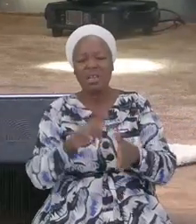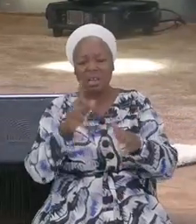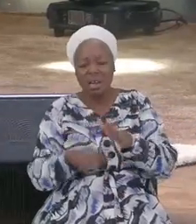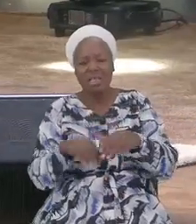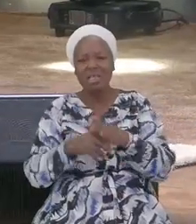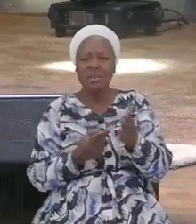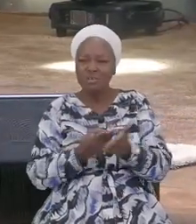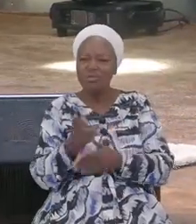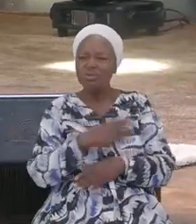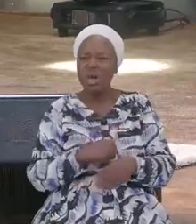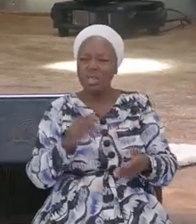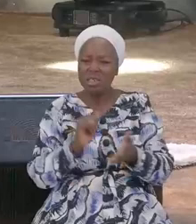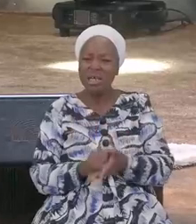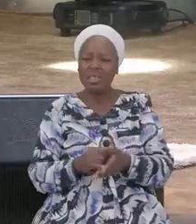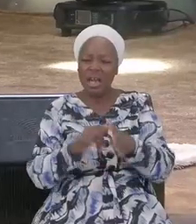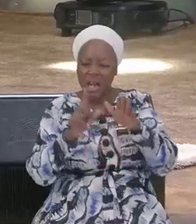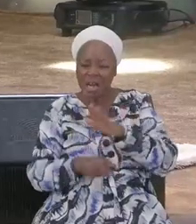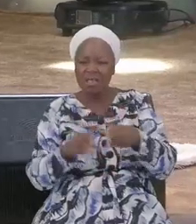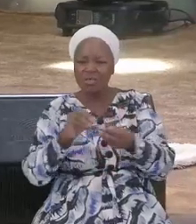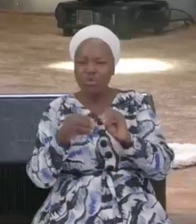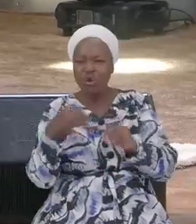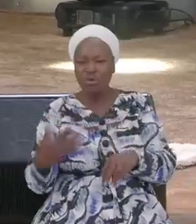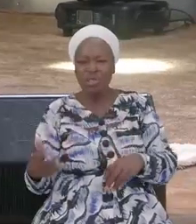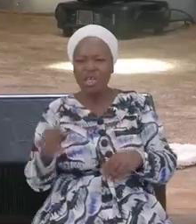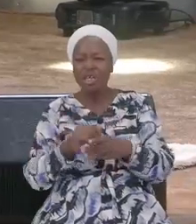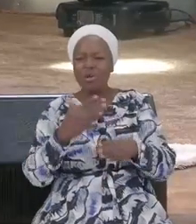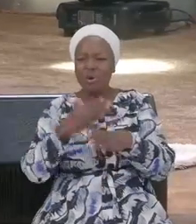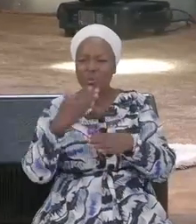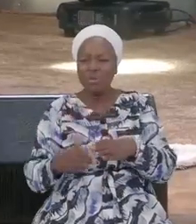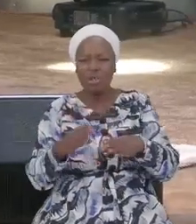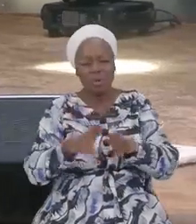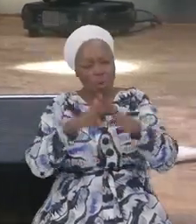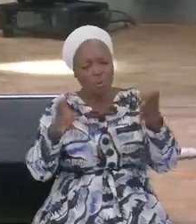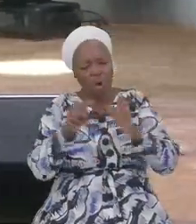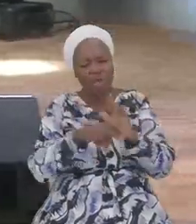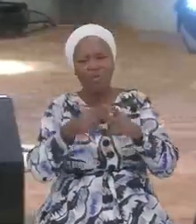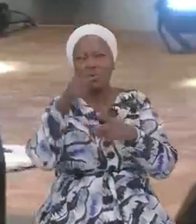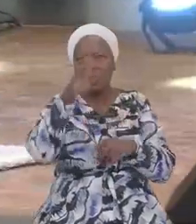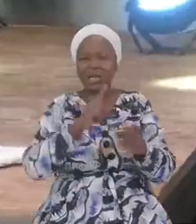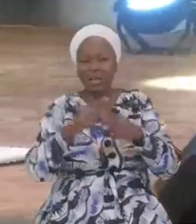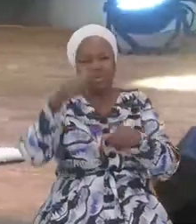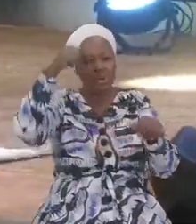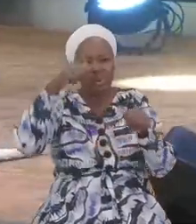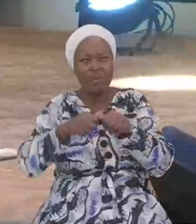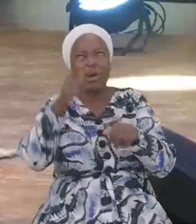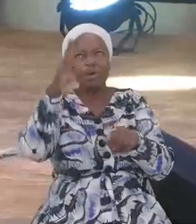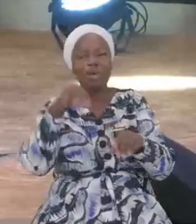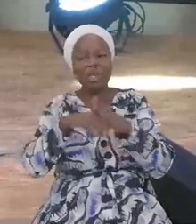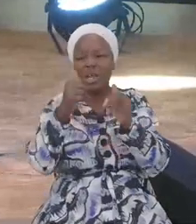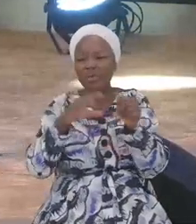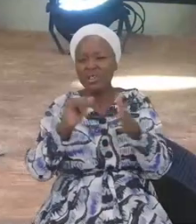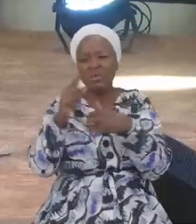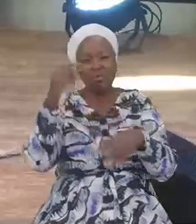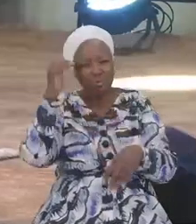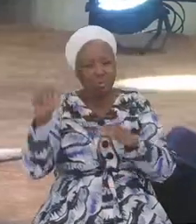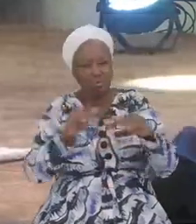de choses dans la transparence totale à Dieu. Et vous vous rappelez de Dieu dans tout ce que vous faites.